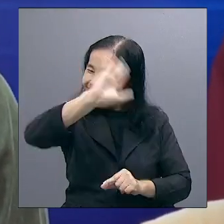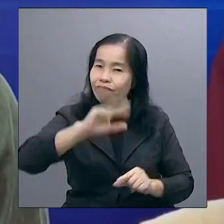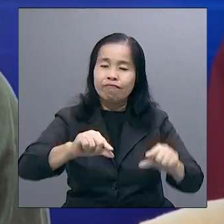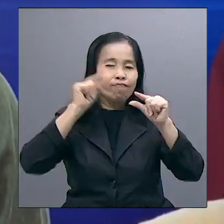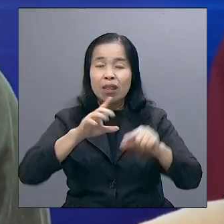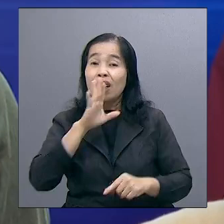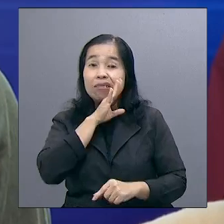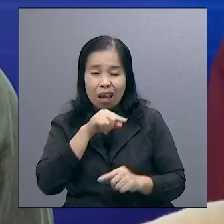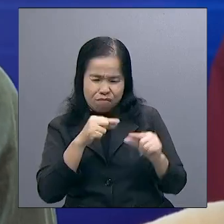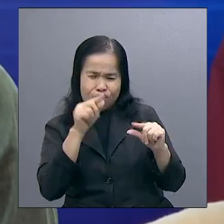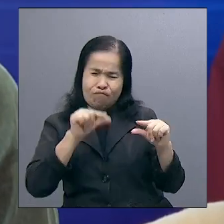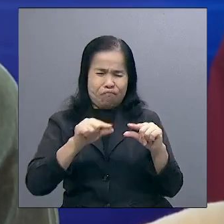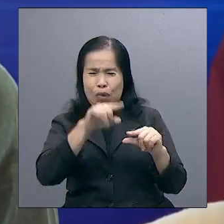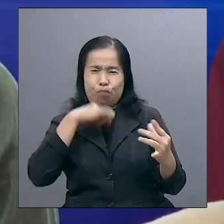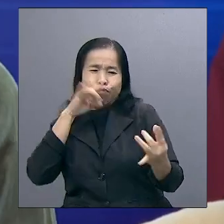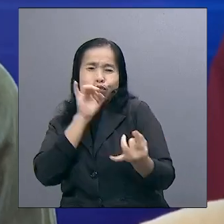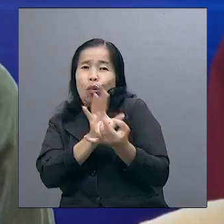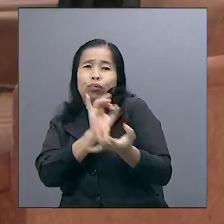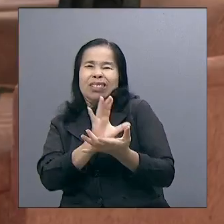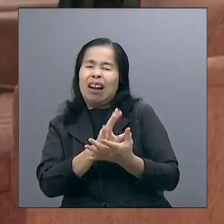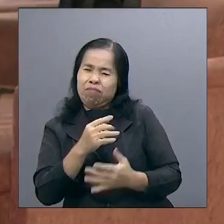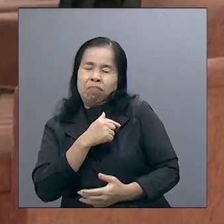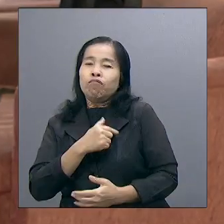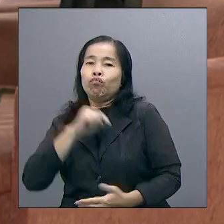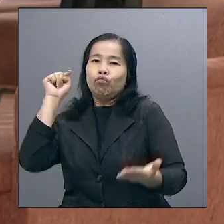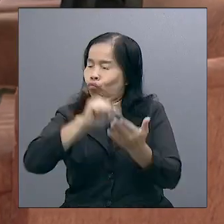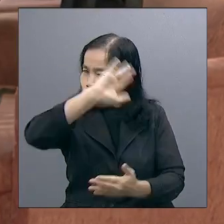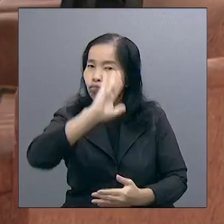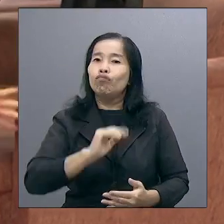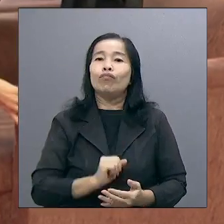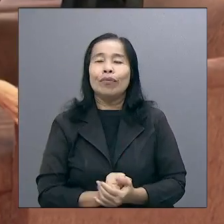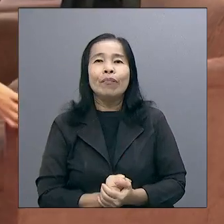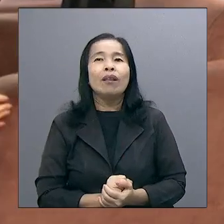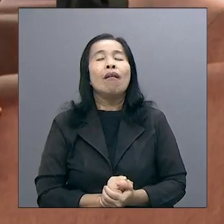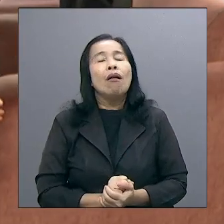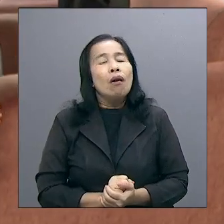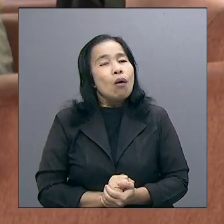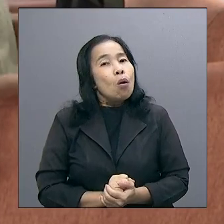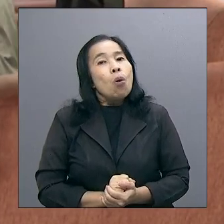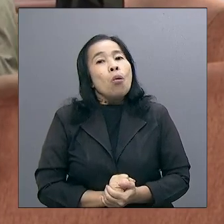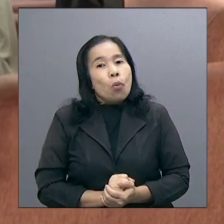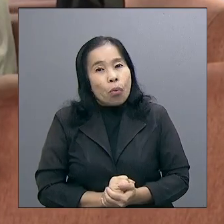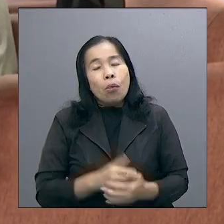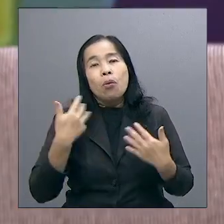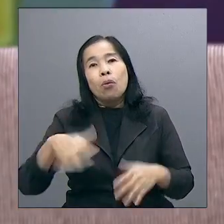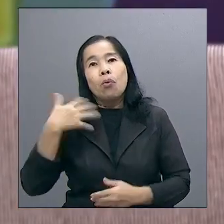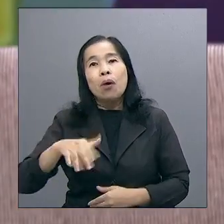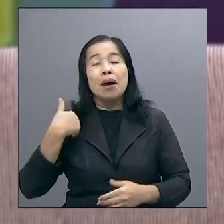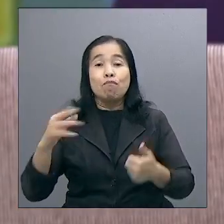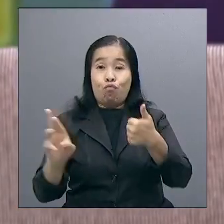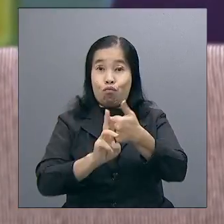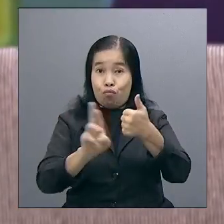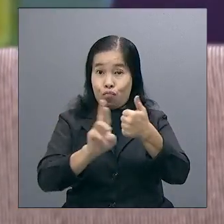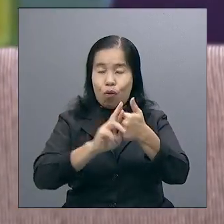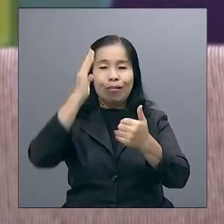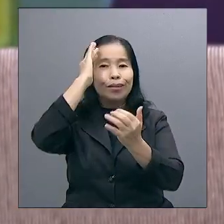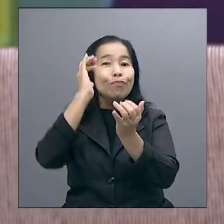ไม่วจะเป็ลกจากที่ไหนก็ตาม เรากตองแบไม่กดล้งก์เรื่นี้ค พัตำรจเอก ธรนุรัฐคงมั่นรองผบครับการ สอ